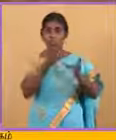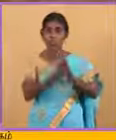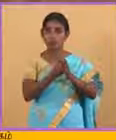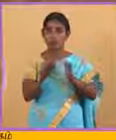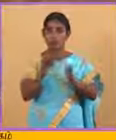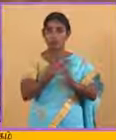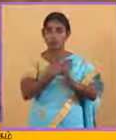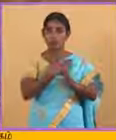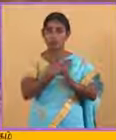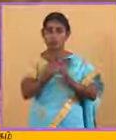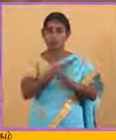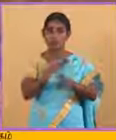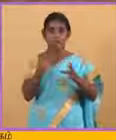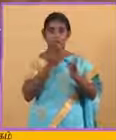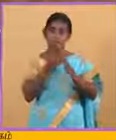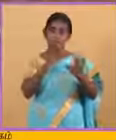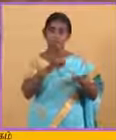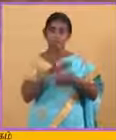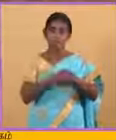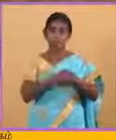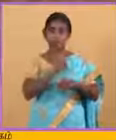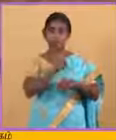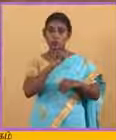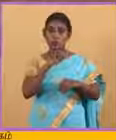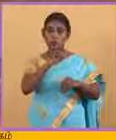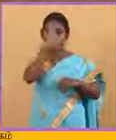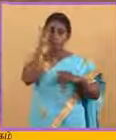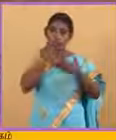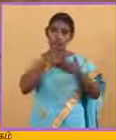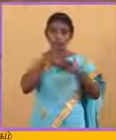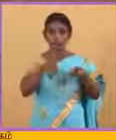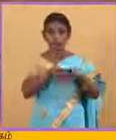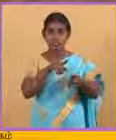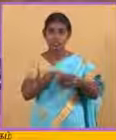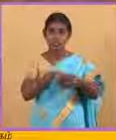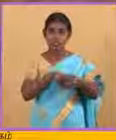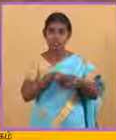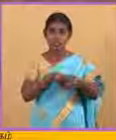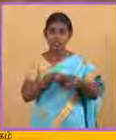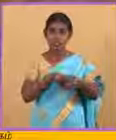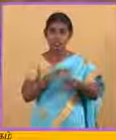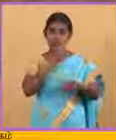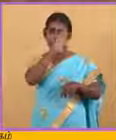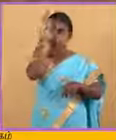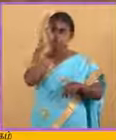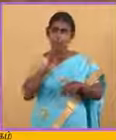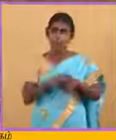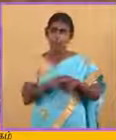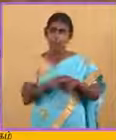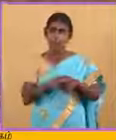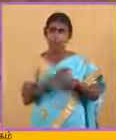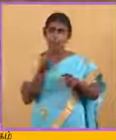அந்த 300 ஊர்களையும் ஆண்டு வந்த காலகட்டத்தில் இவர், அது மட்டுமல்லாமல் இவர் இந்த பாரிவள்ளர் முல்லைக்கு தேர்